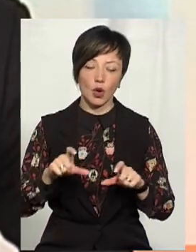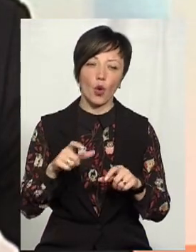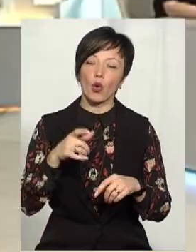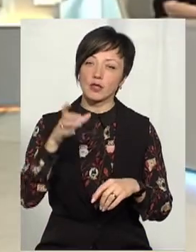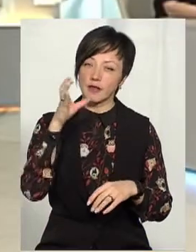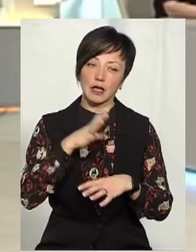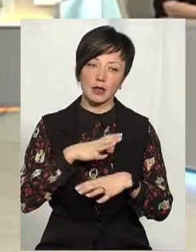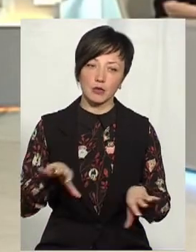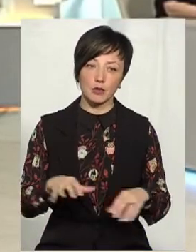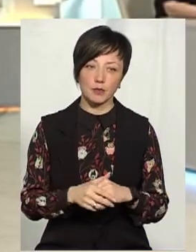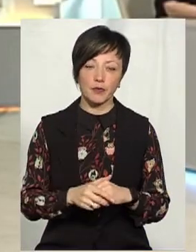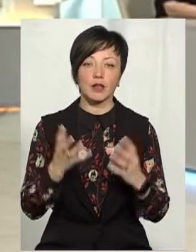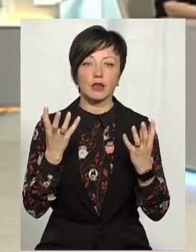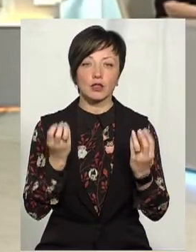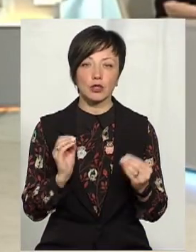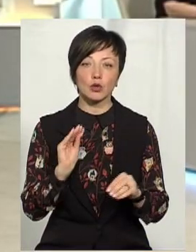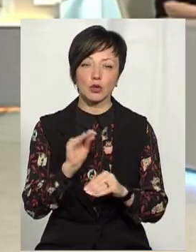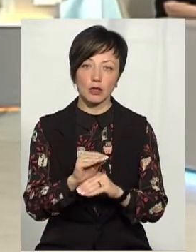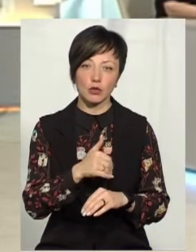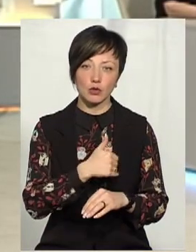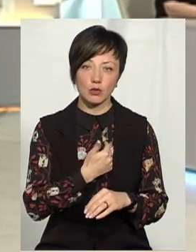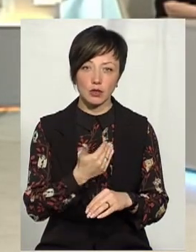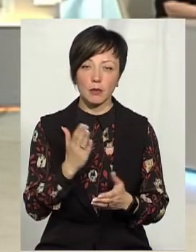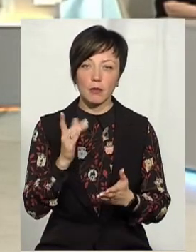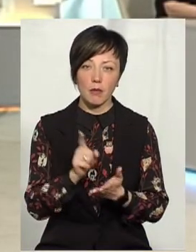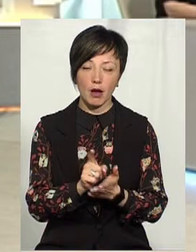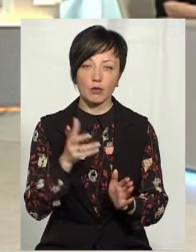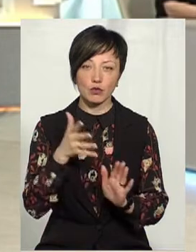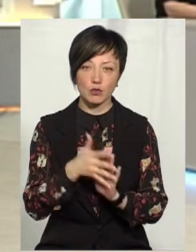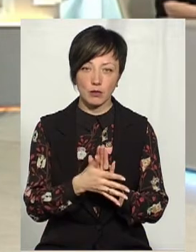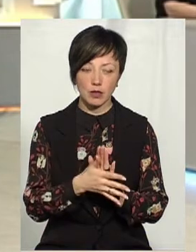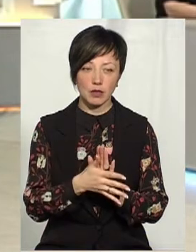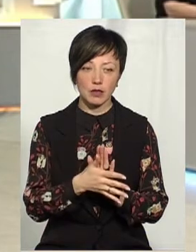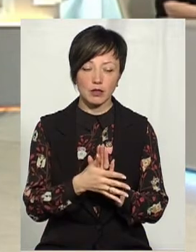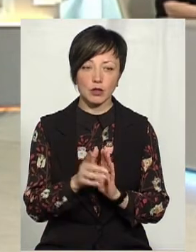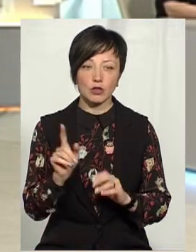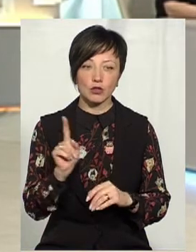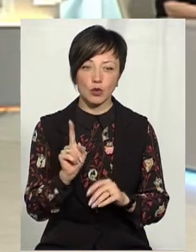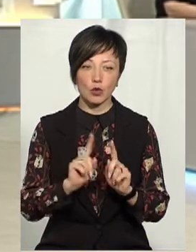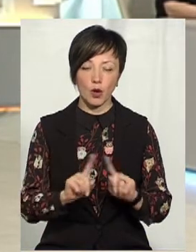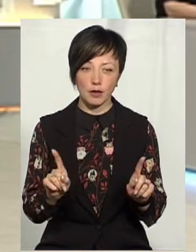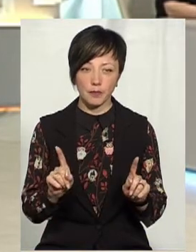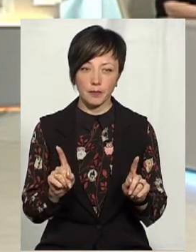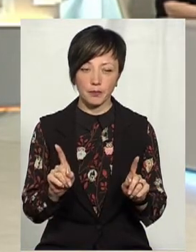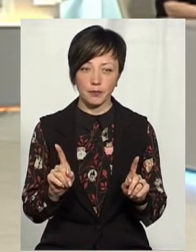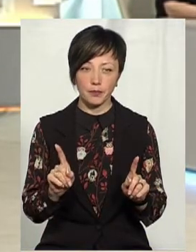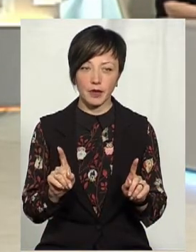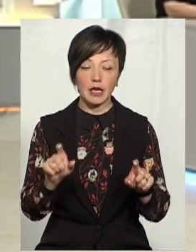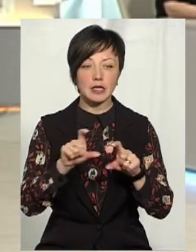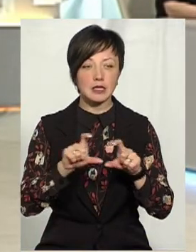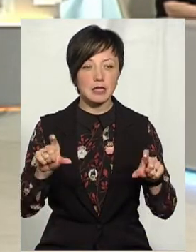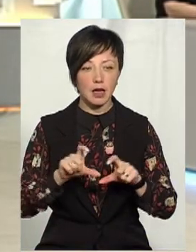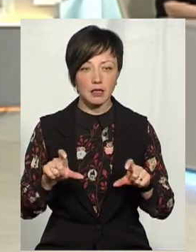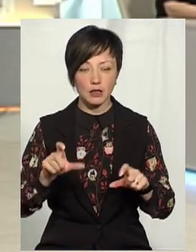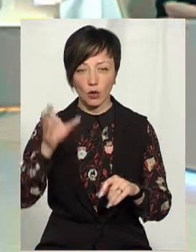було. Більше того, хочу додати ще, що ми маємо розуміти важливий ще нюанс, що заклади